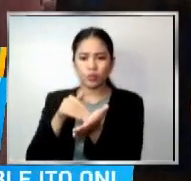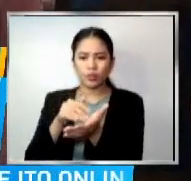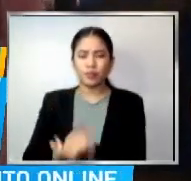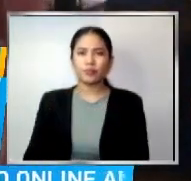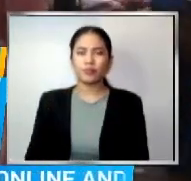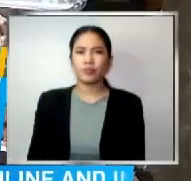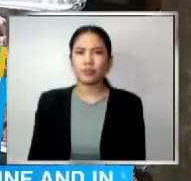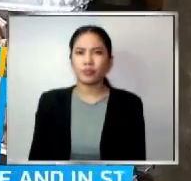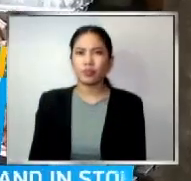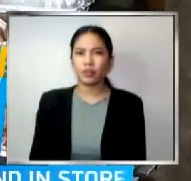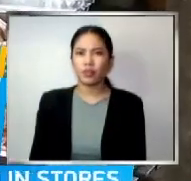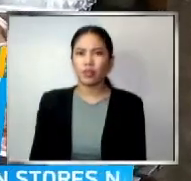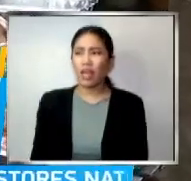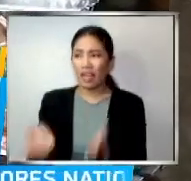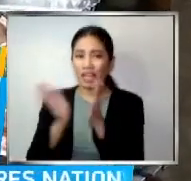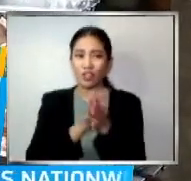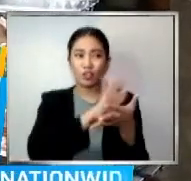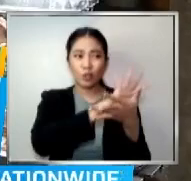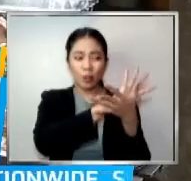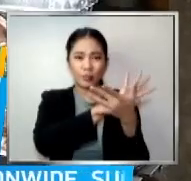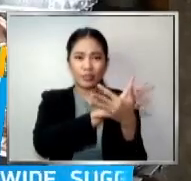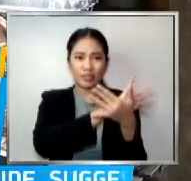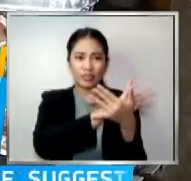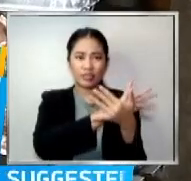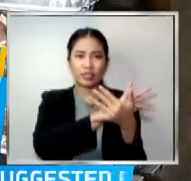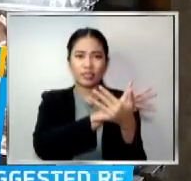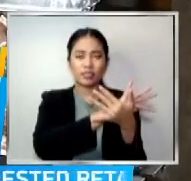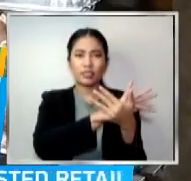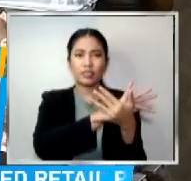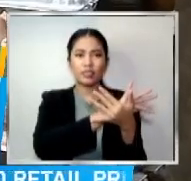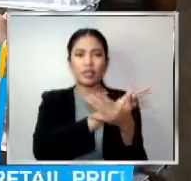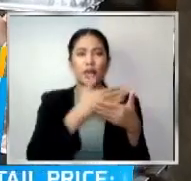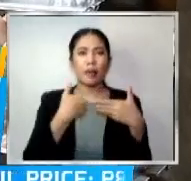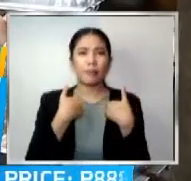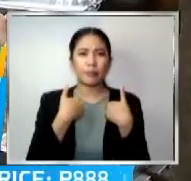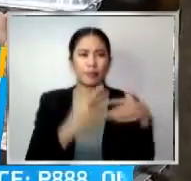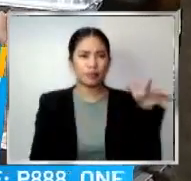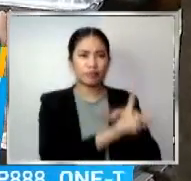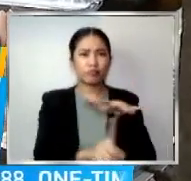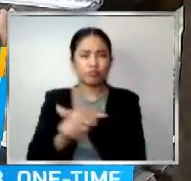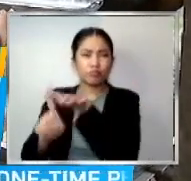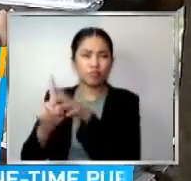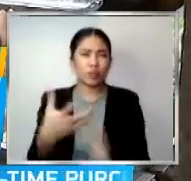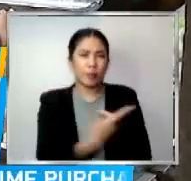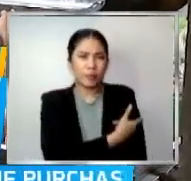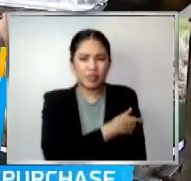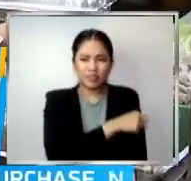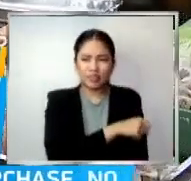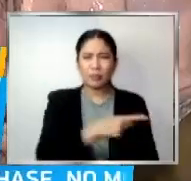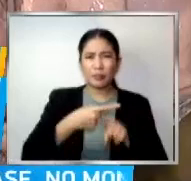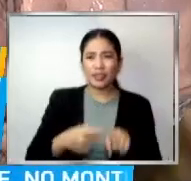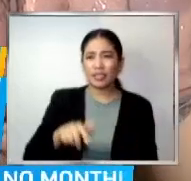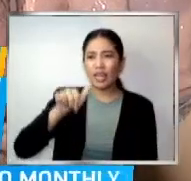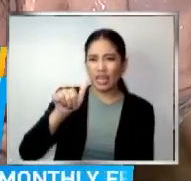ito kung COVID-19. In less than a year, ang daming vaccine na na-develop. Ito bang ASF? Unang vaccine,